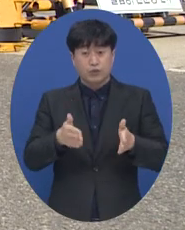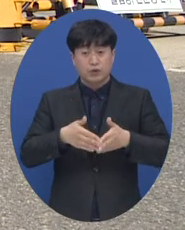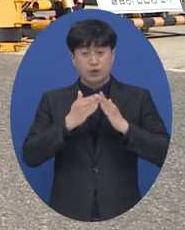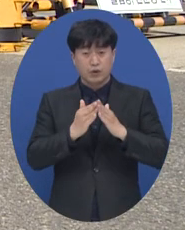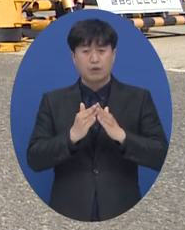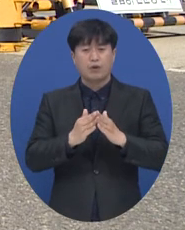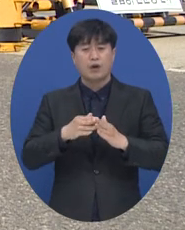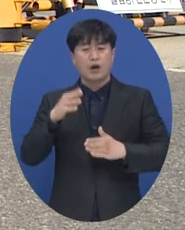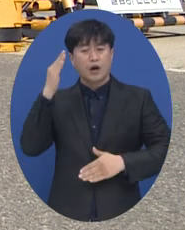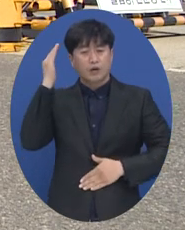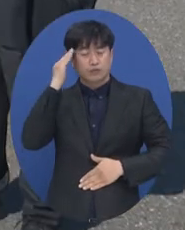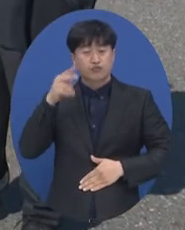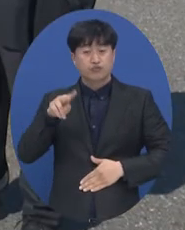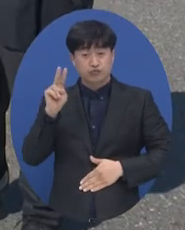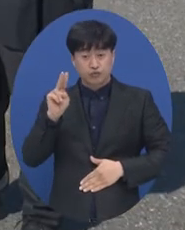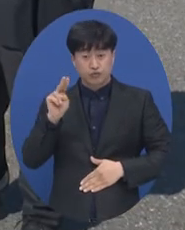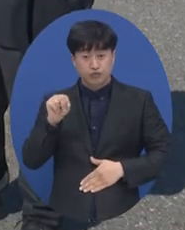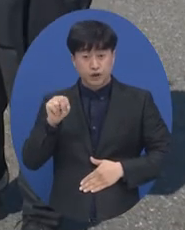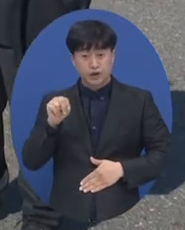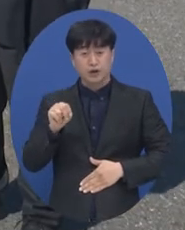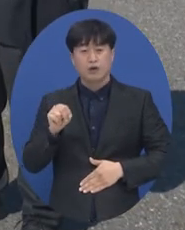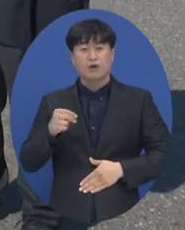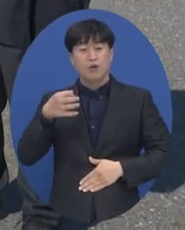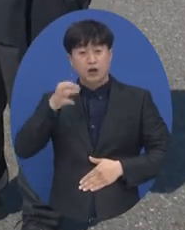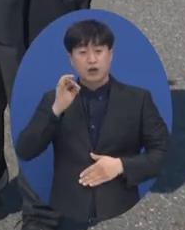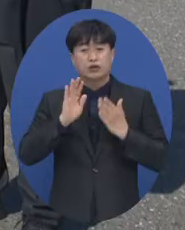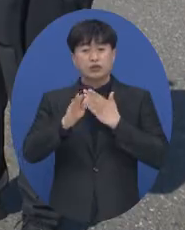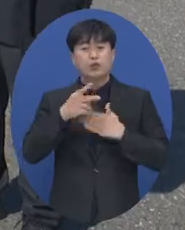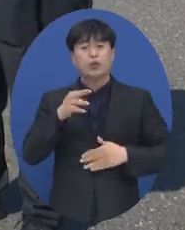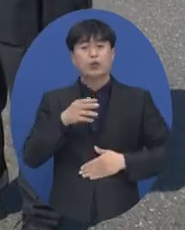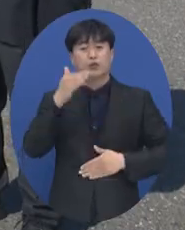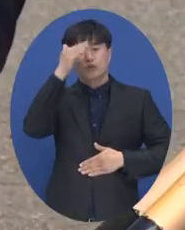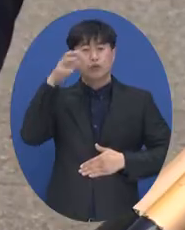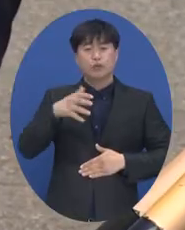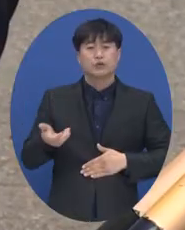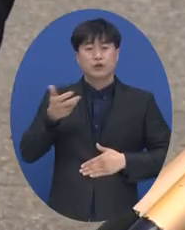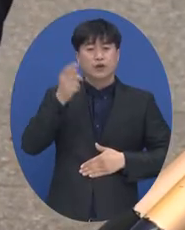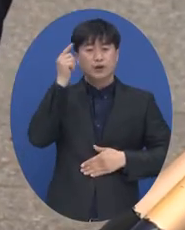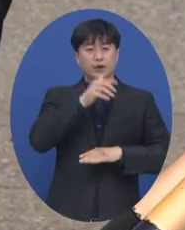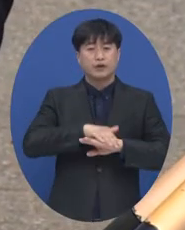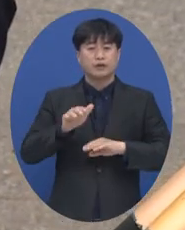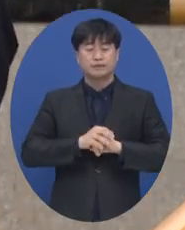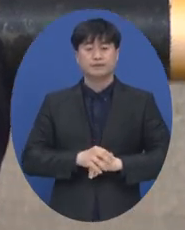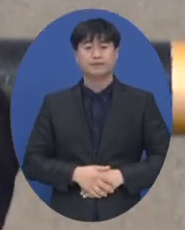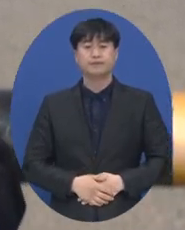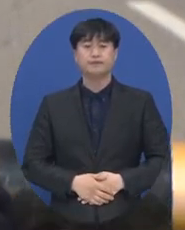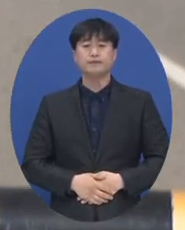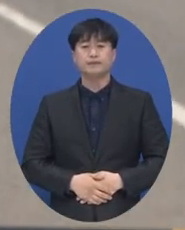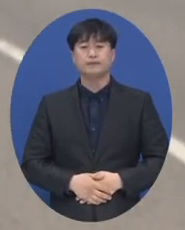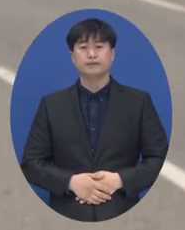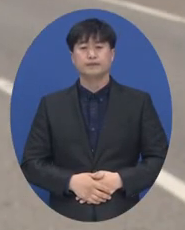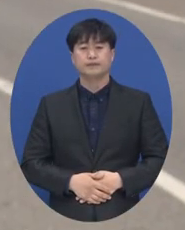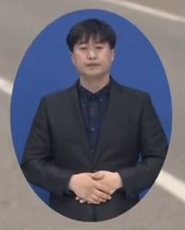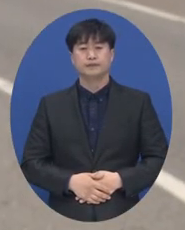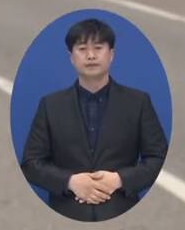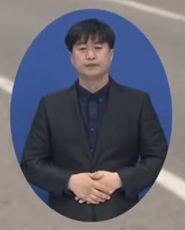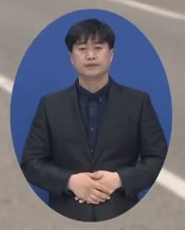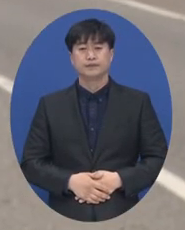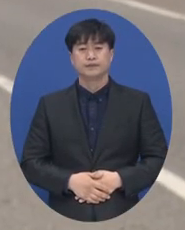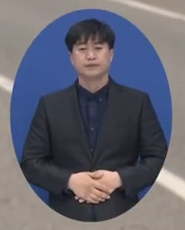유엔사 승인이 나는대로 도라전망대 로 이전할 계획입니다 변기 줄 tv 김태 입니다